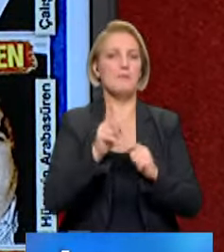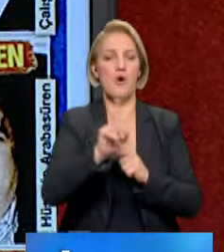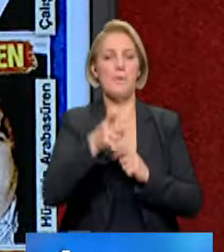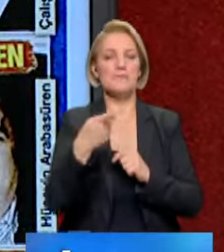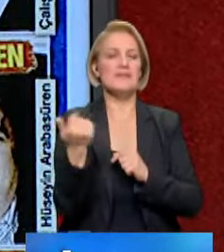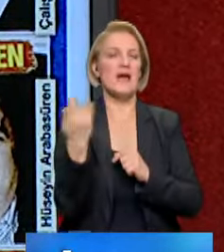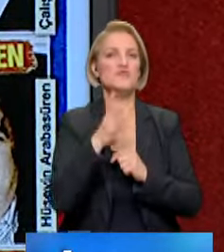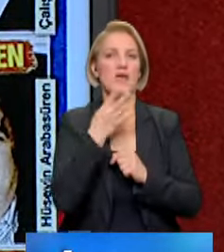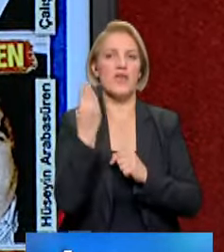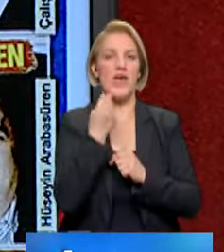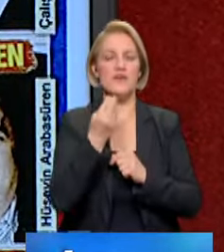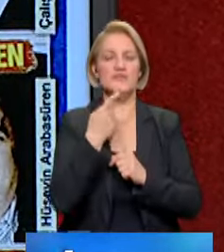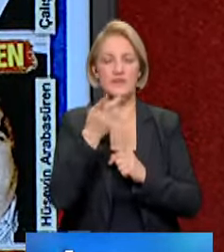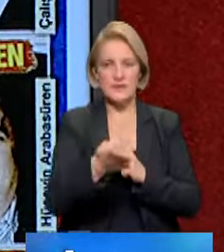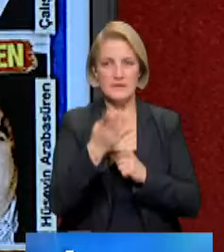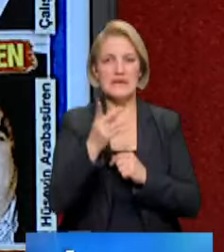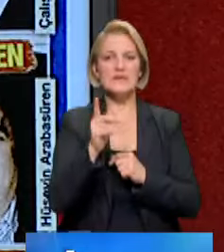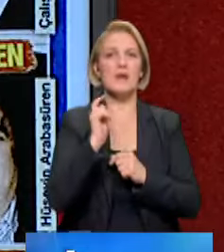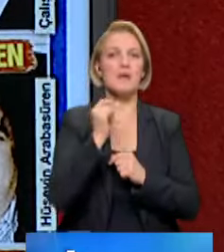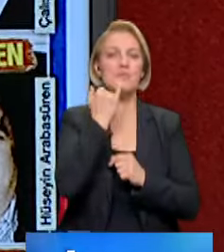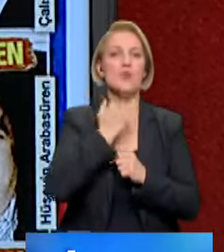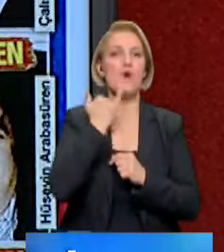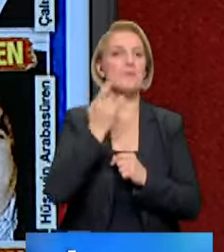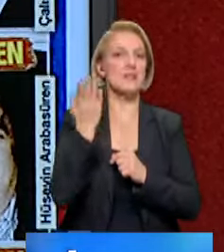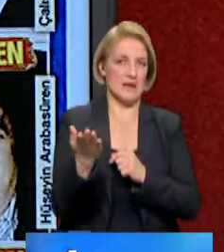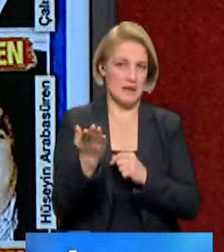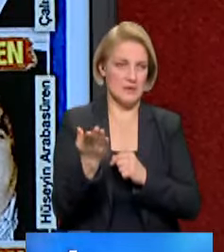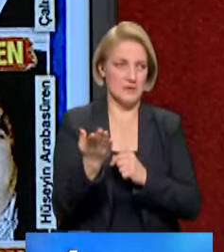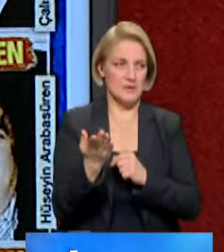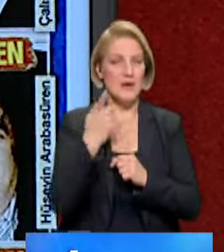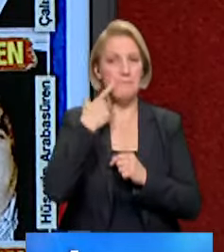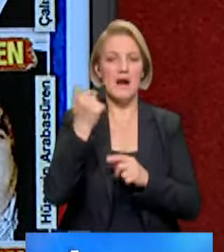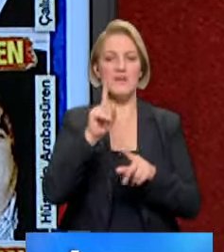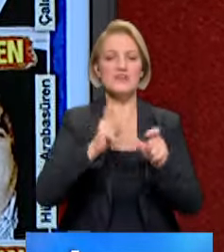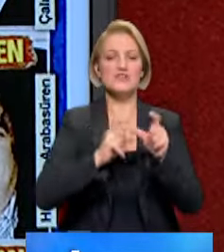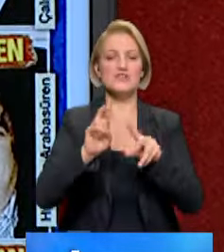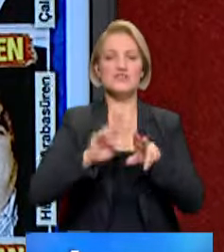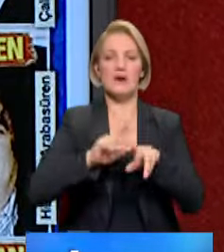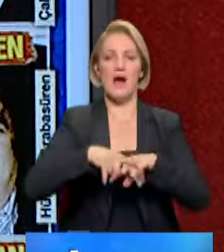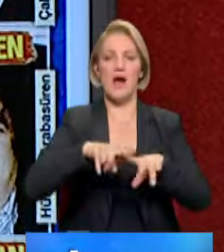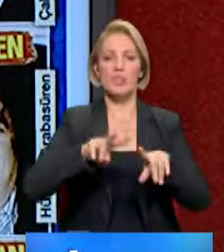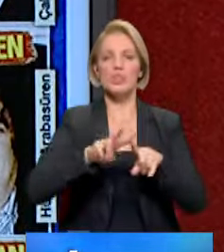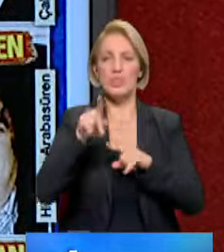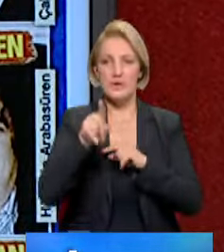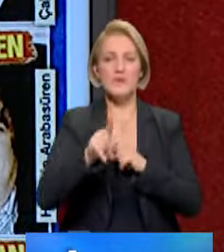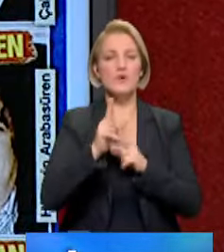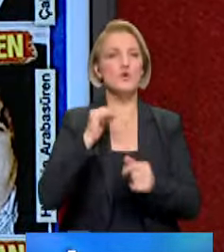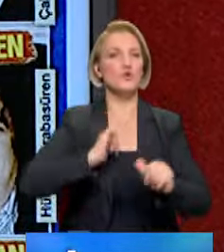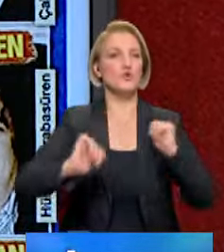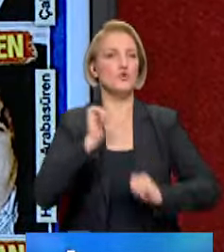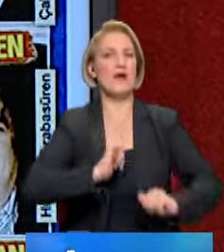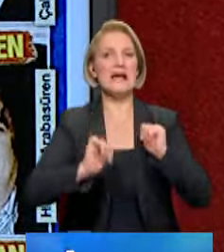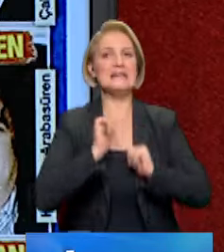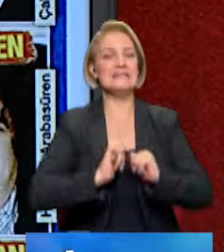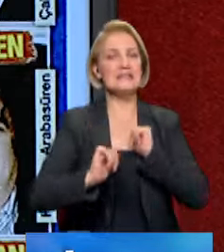binlerce genç mülakatta elenirken bu kez kayınpeder torpilli işledi. Bakan Işıkhan'ın üniversite arkadaşının damadı. Diplomatlığa